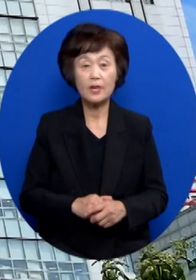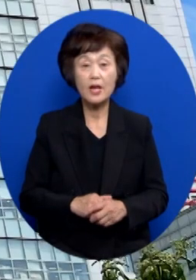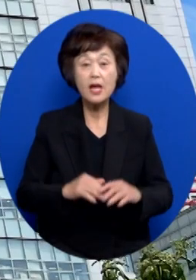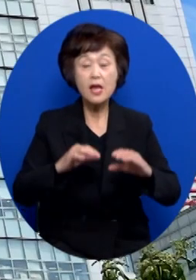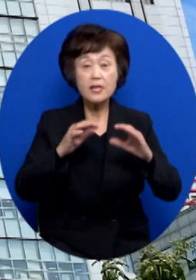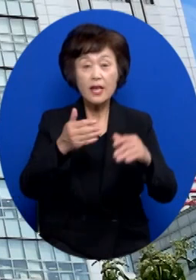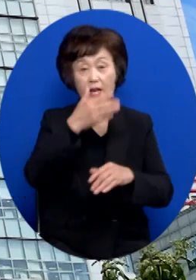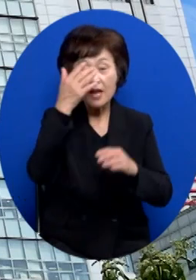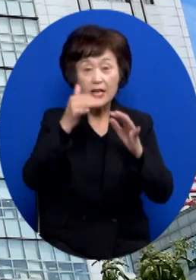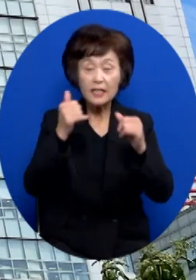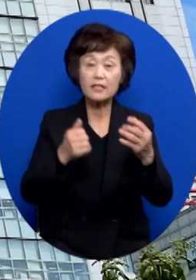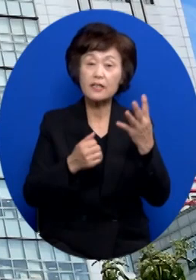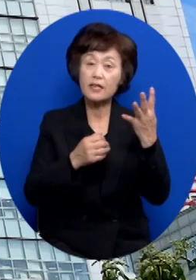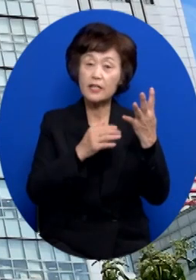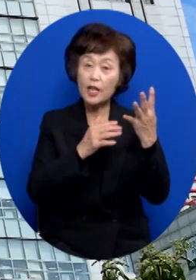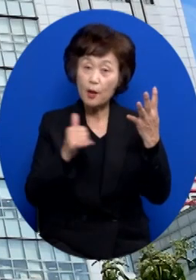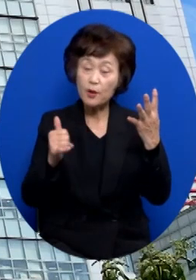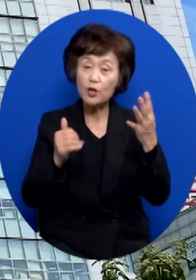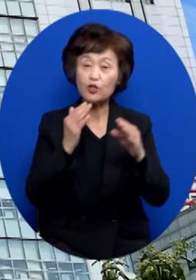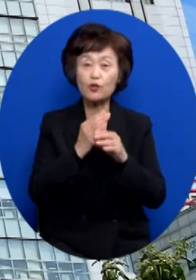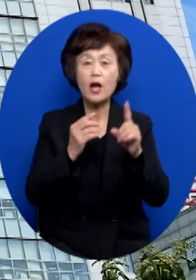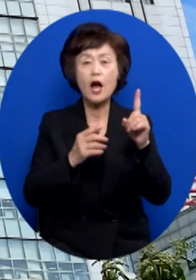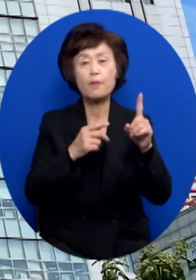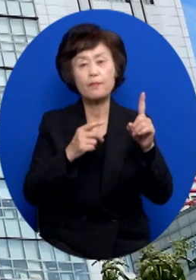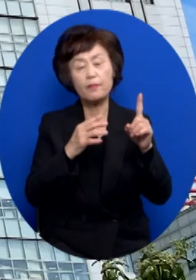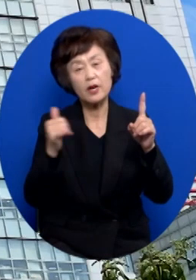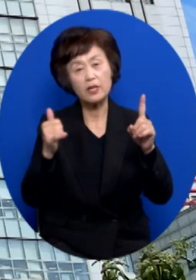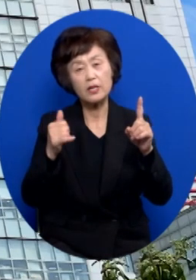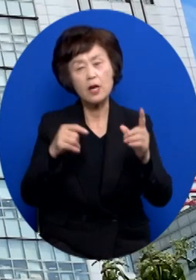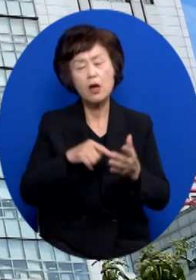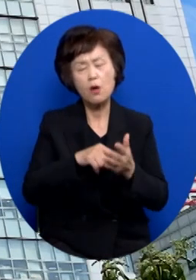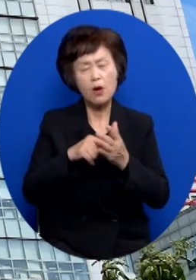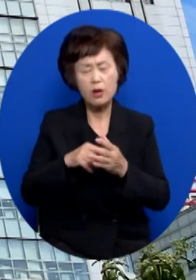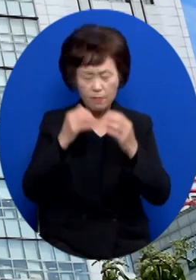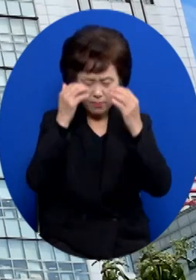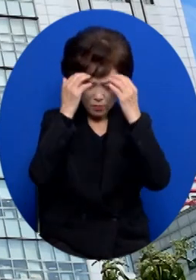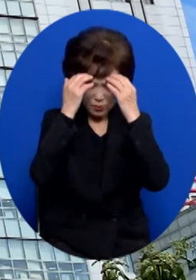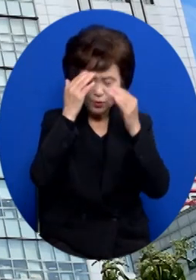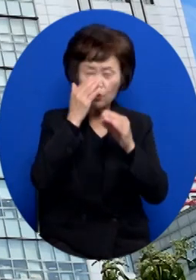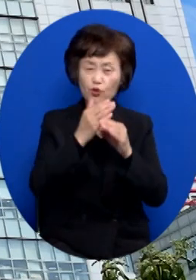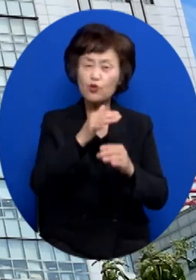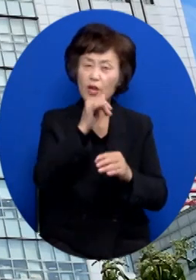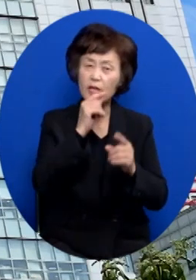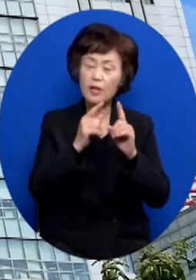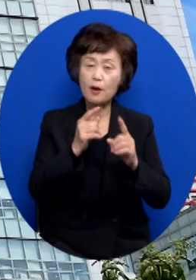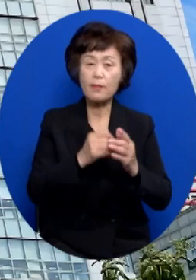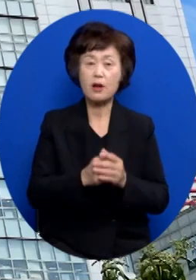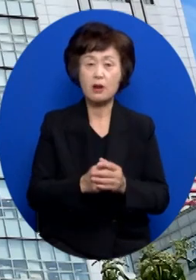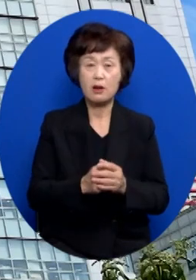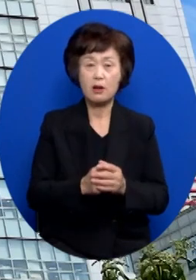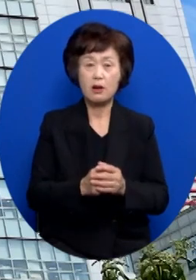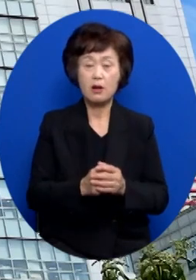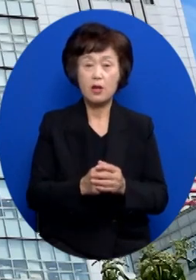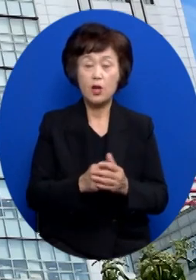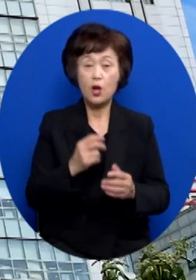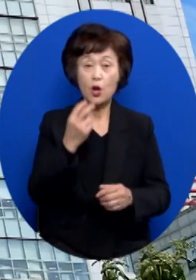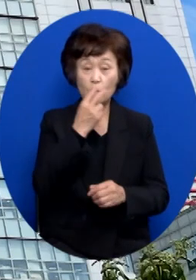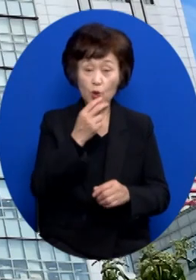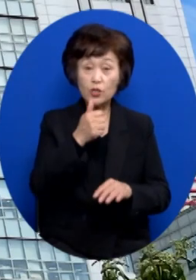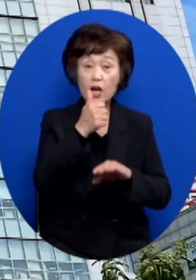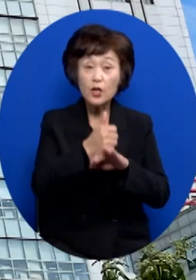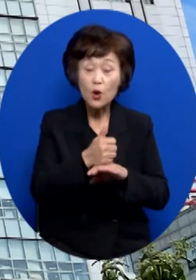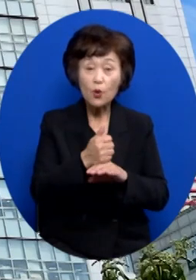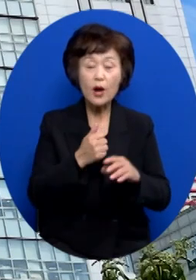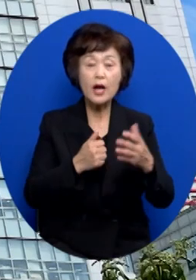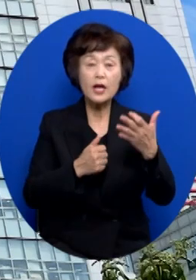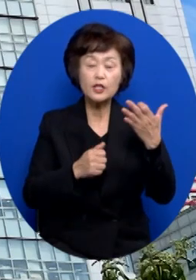전 세계 청년 4명 가운데 1명이 외로움으로 고통받고 있다는 조사 결과가 나왔습니다. 미국 갤럽의 조사에 따르면